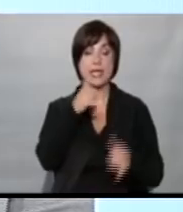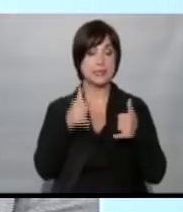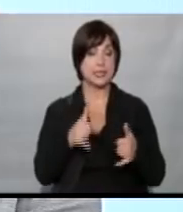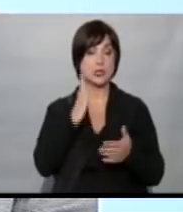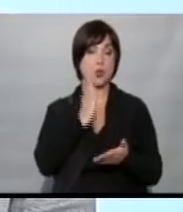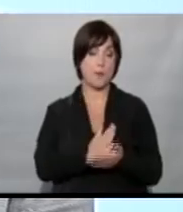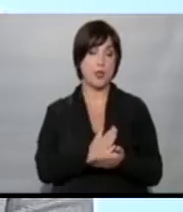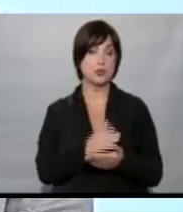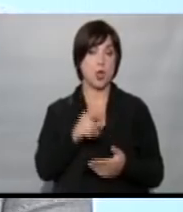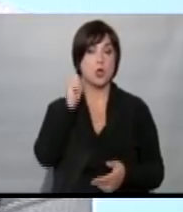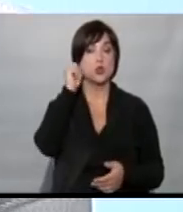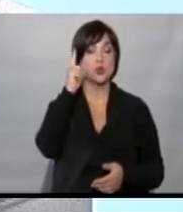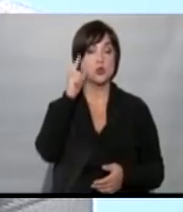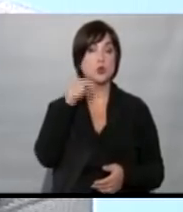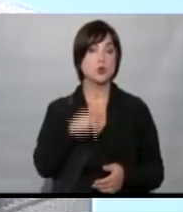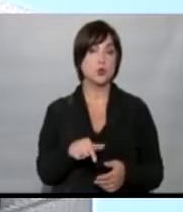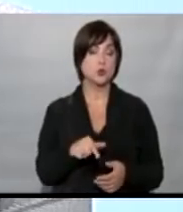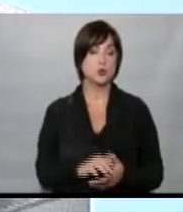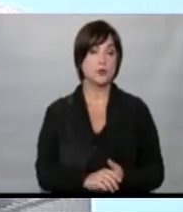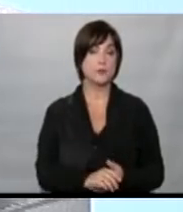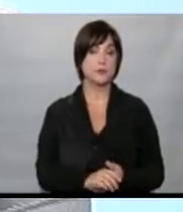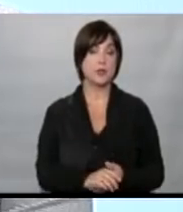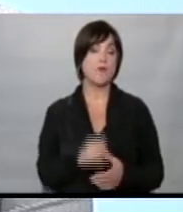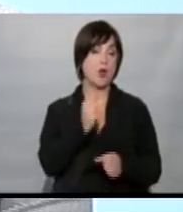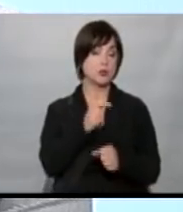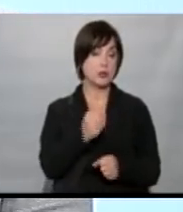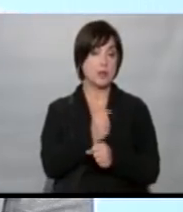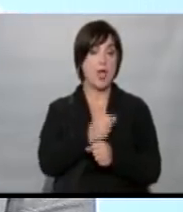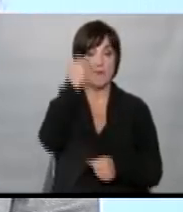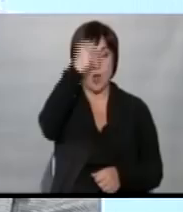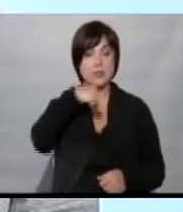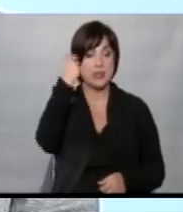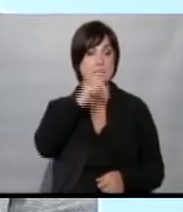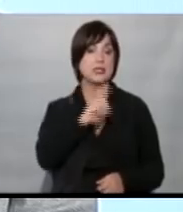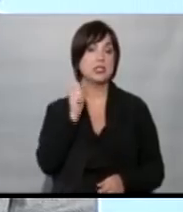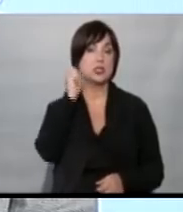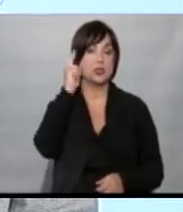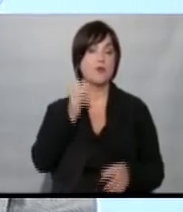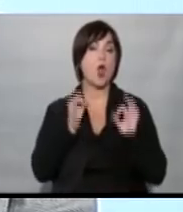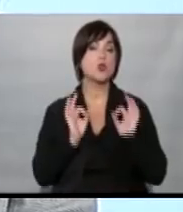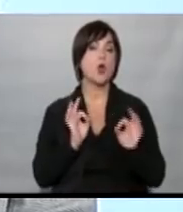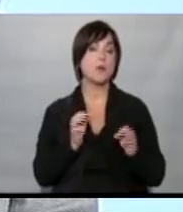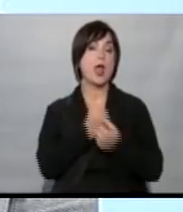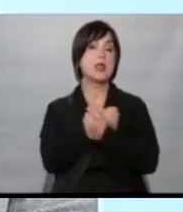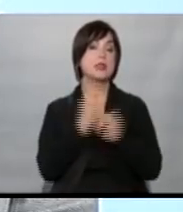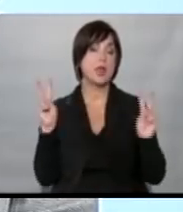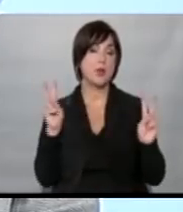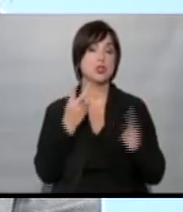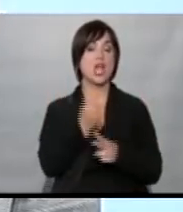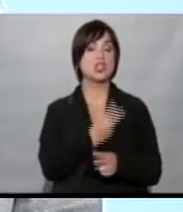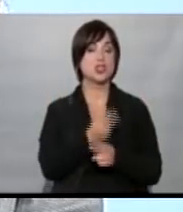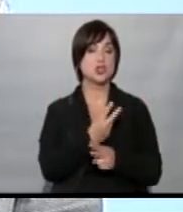беше што се случи во објавен во и реализиран во неделата, не се случи во нормална демократска